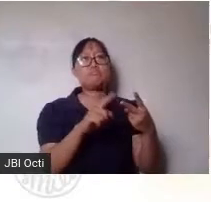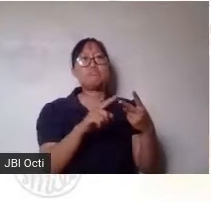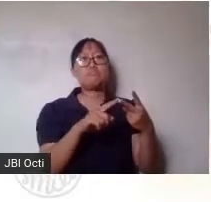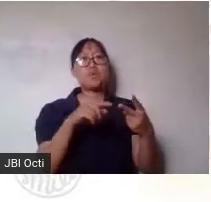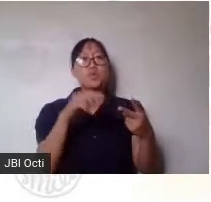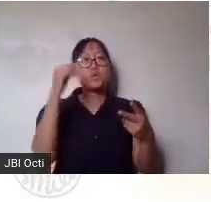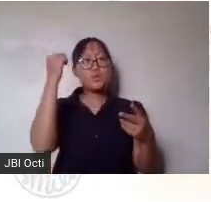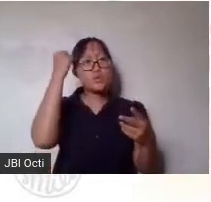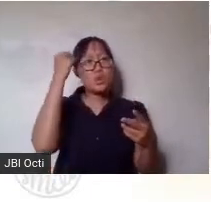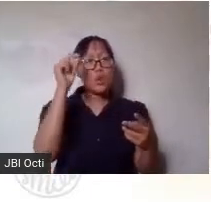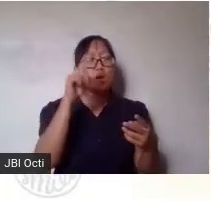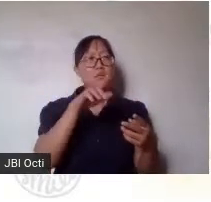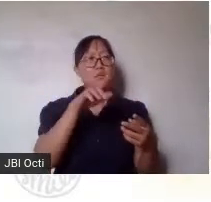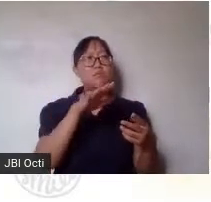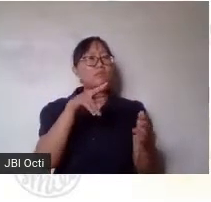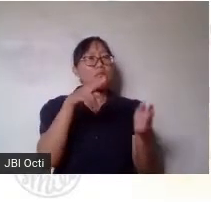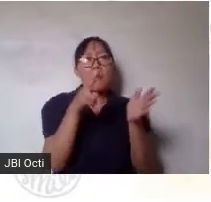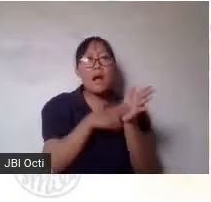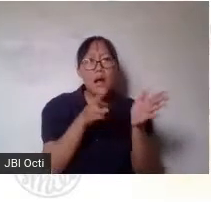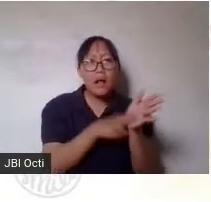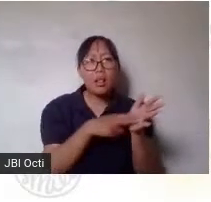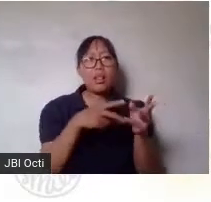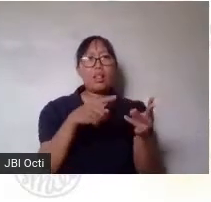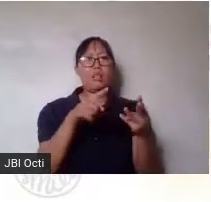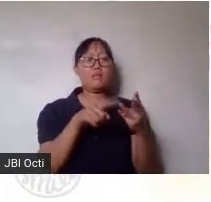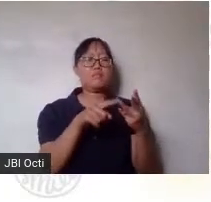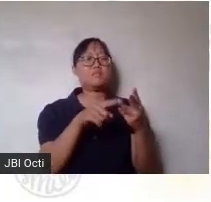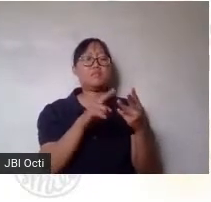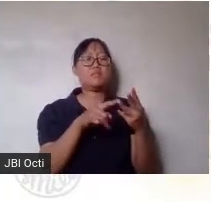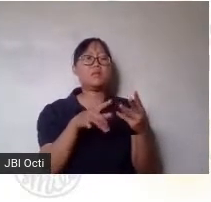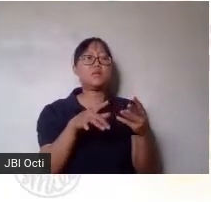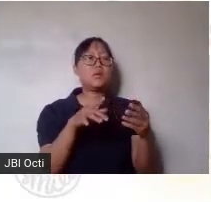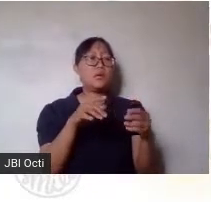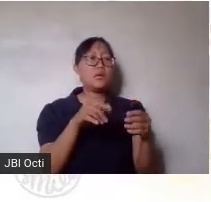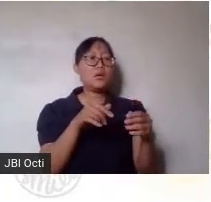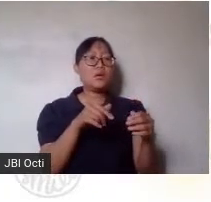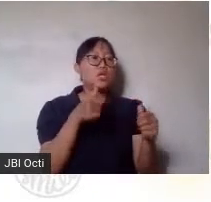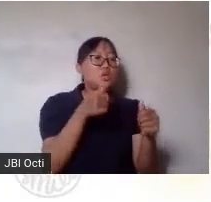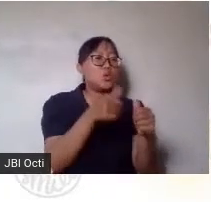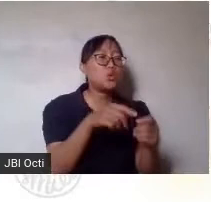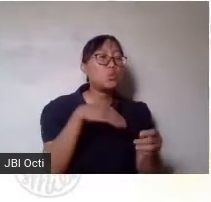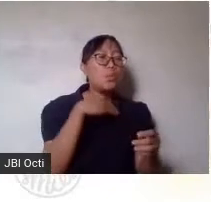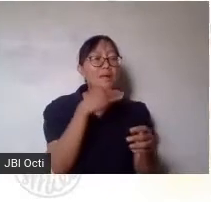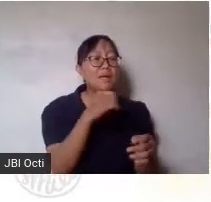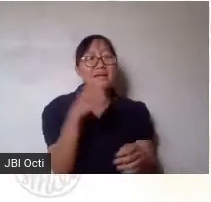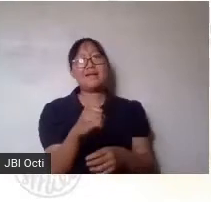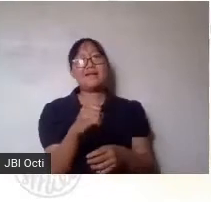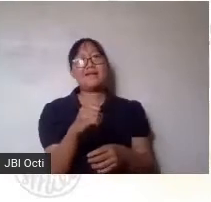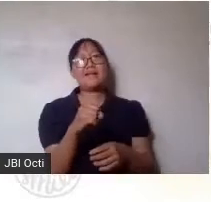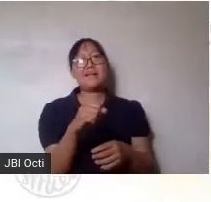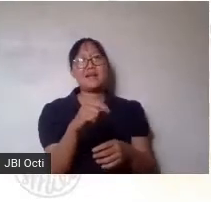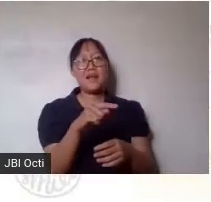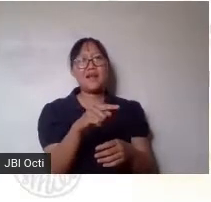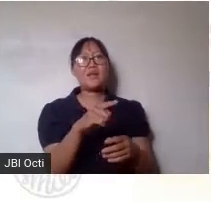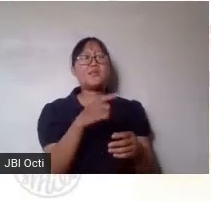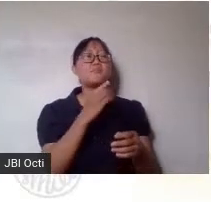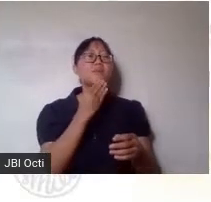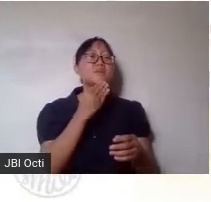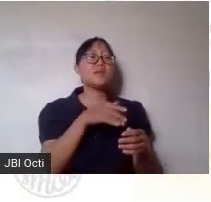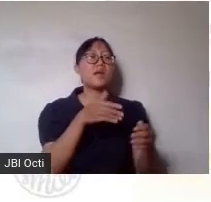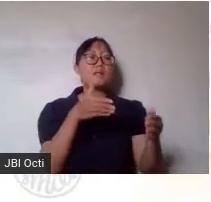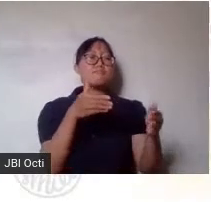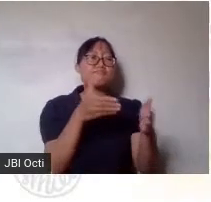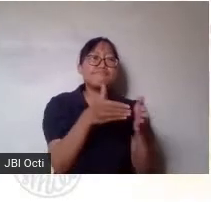akan kemudian berdampak kepada kemampuan akademik dari si anak ya. Seringkali anaknya memang